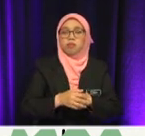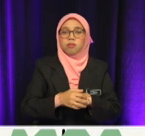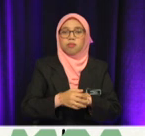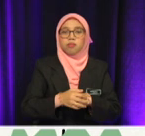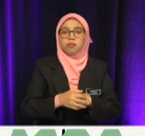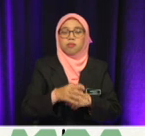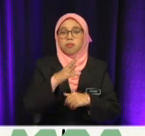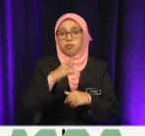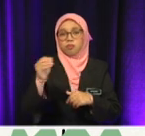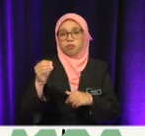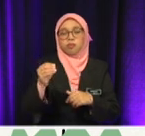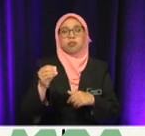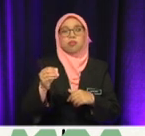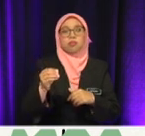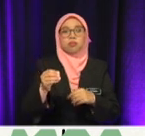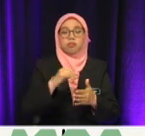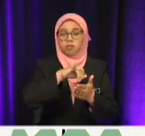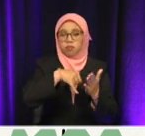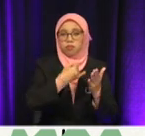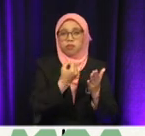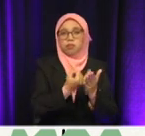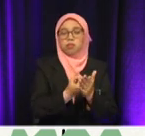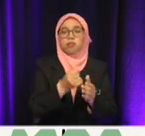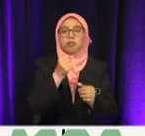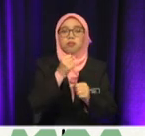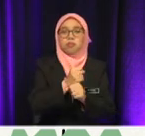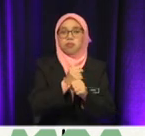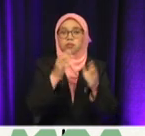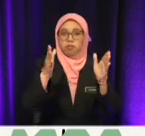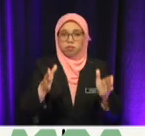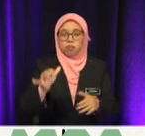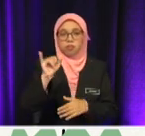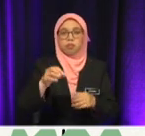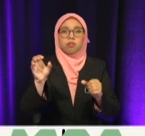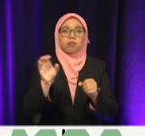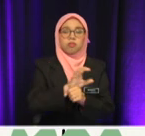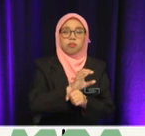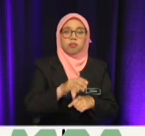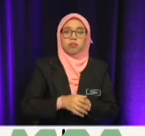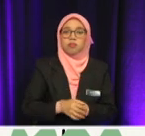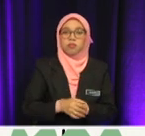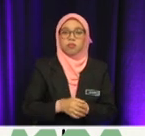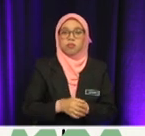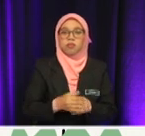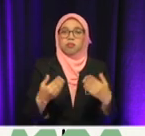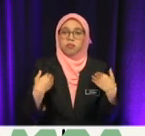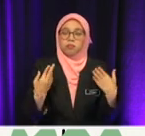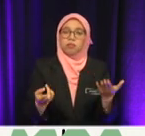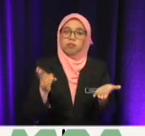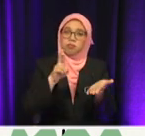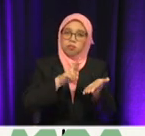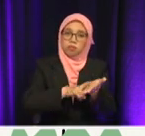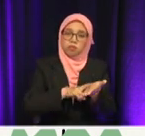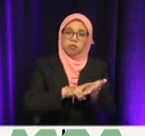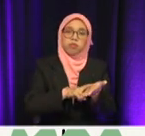yang mencukupi dengan bilangan kanak-kanak. Dan di bawah rekod kanak-kanak ni ada banyak rekod-rekod dia. Contohnya rekod log